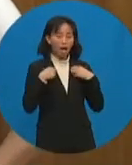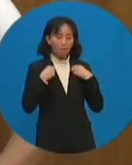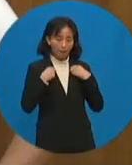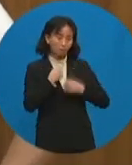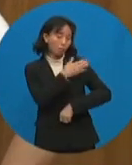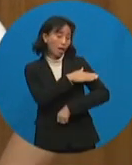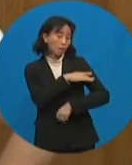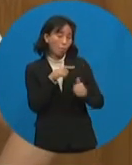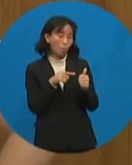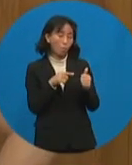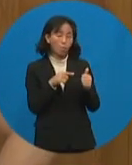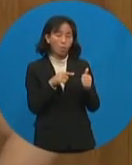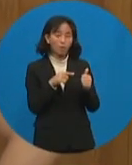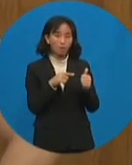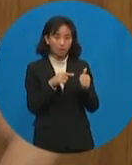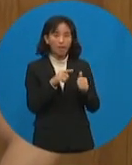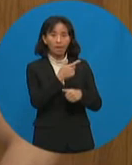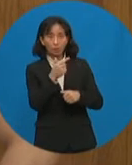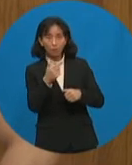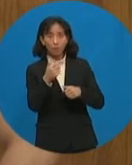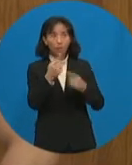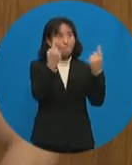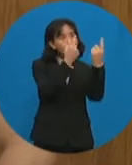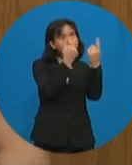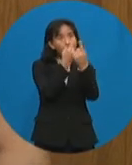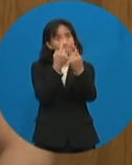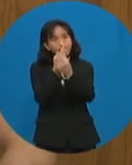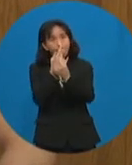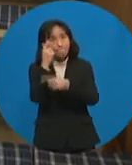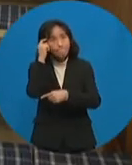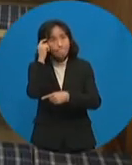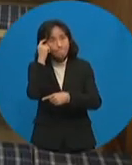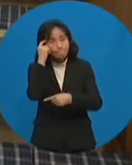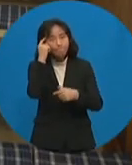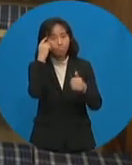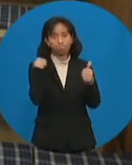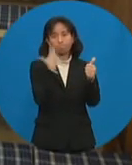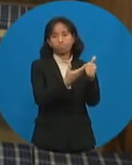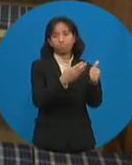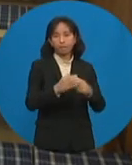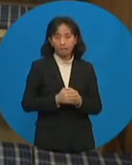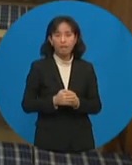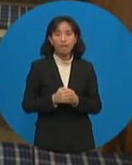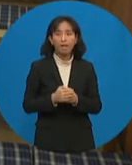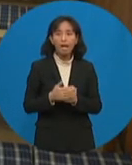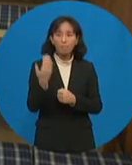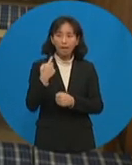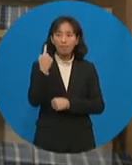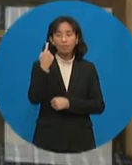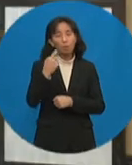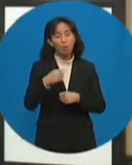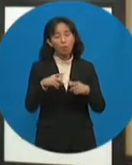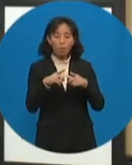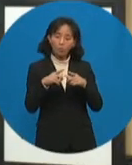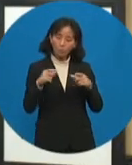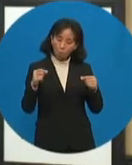ドにいまして、はい、うん、それでプロデュースをしていただけるということで、 はい、 以前のユキの店内の内装を生かしつつ、う